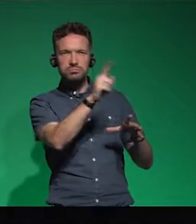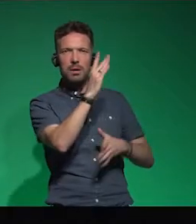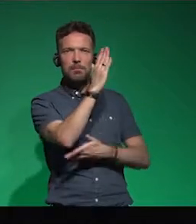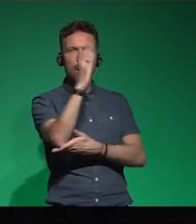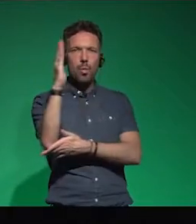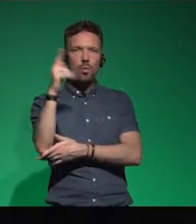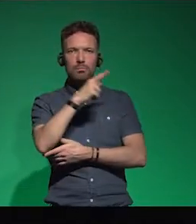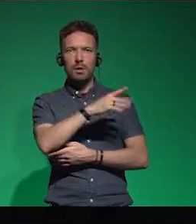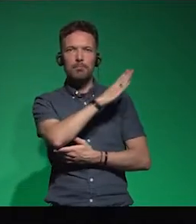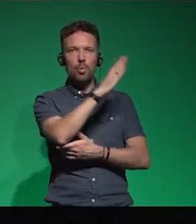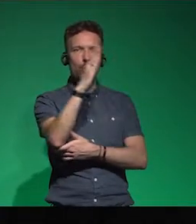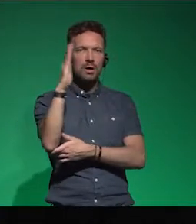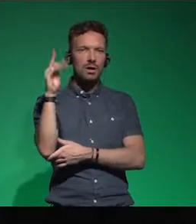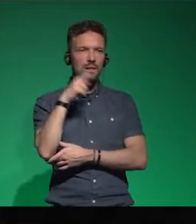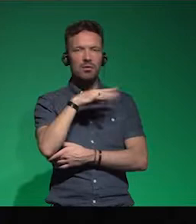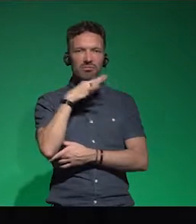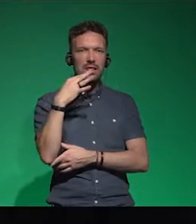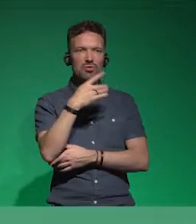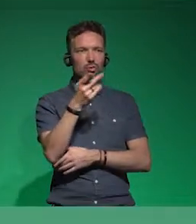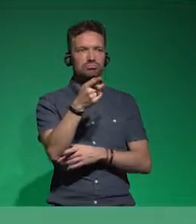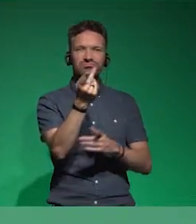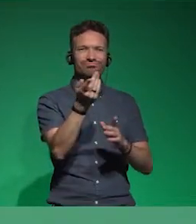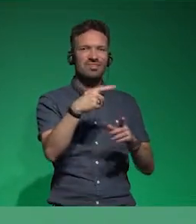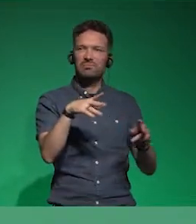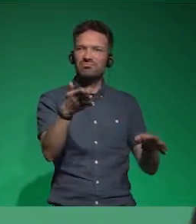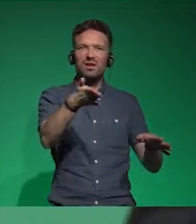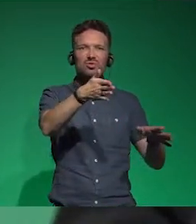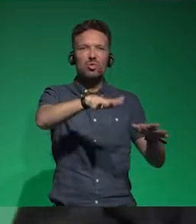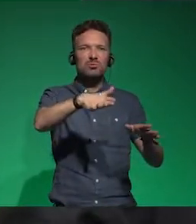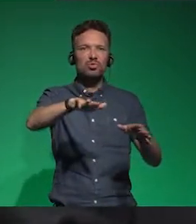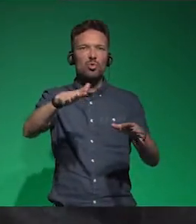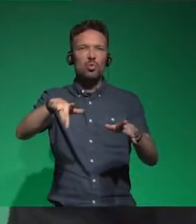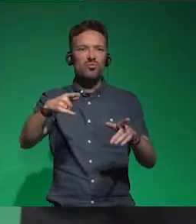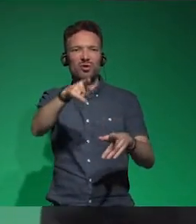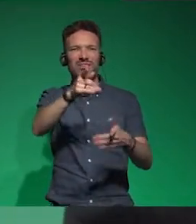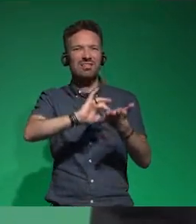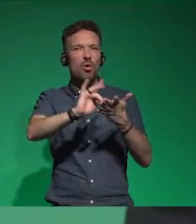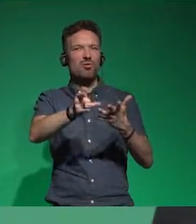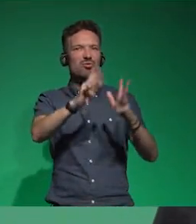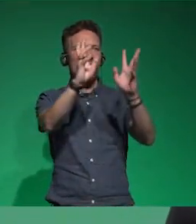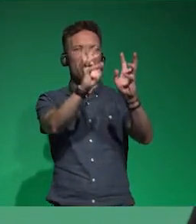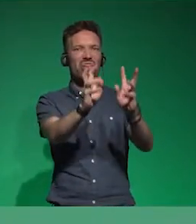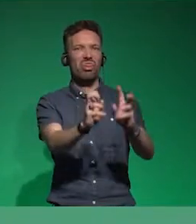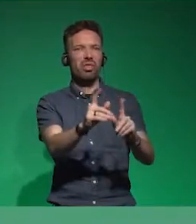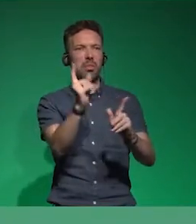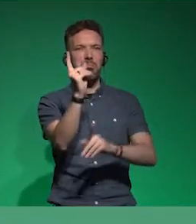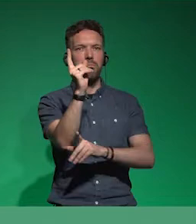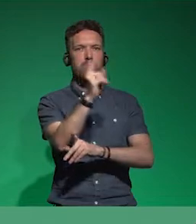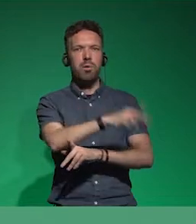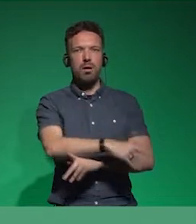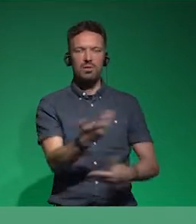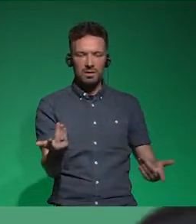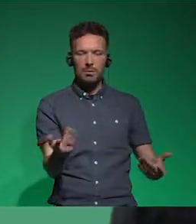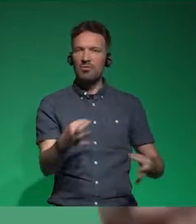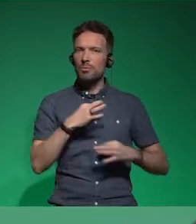und dieser wichtigen und naturnahen Baumart in unserem Land. Und das macht uns sehr große Sorgen, weil wir auch nicht